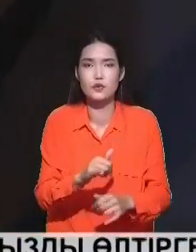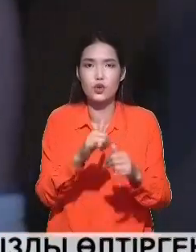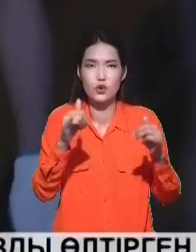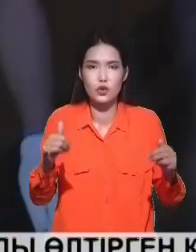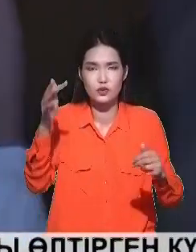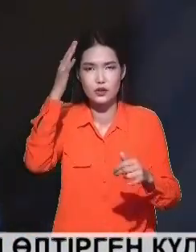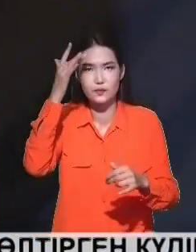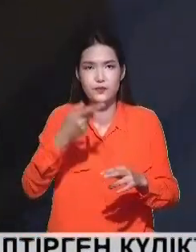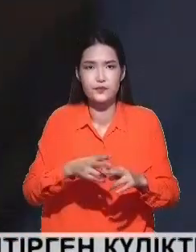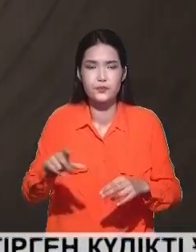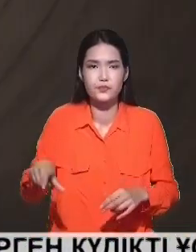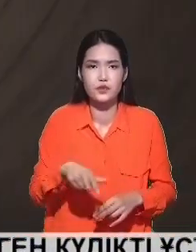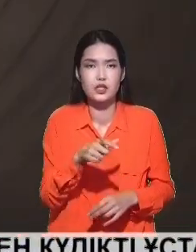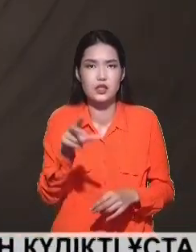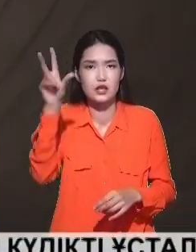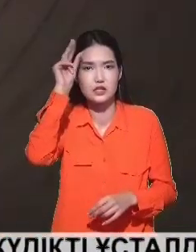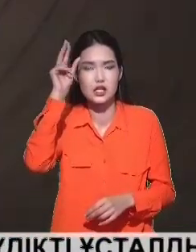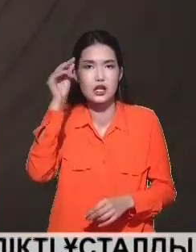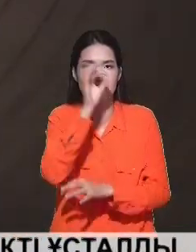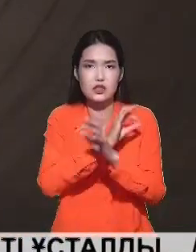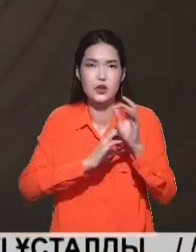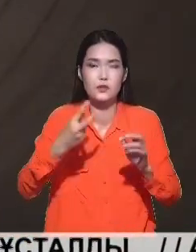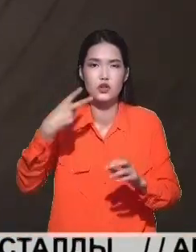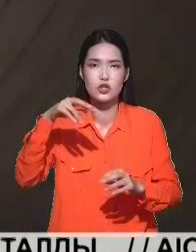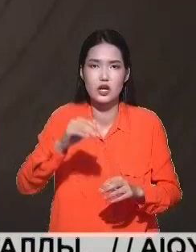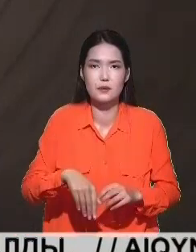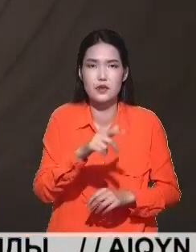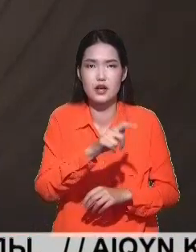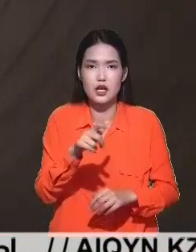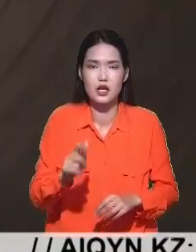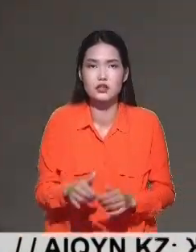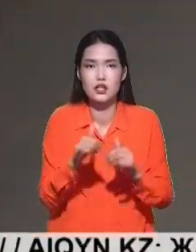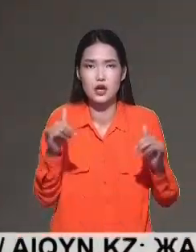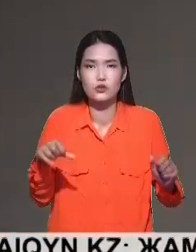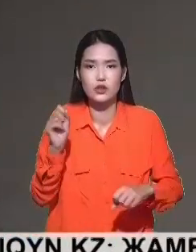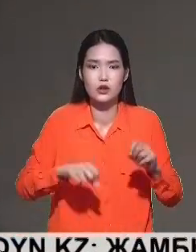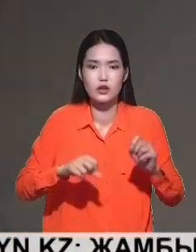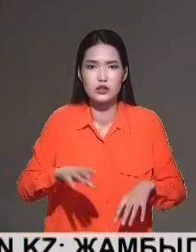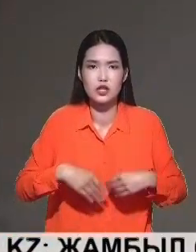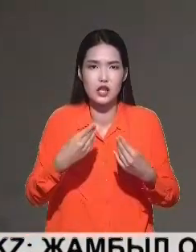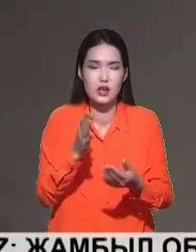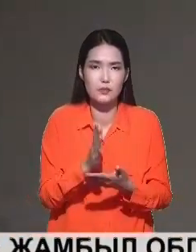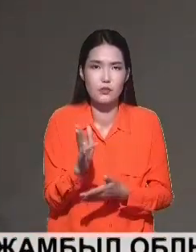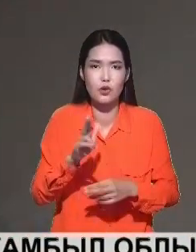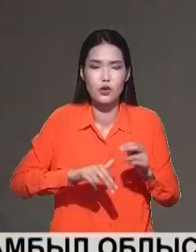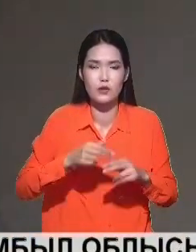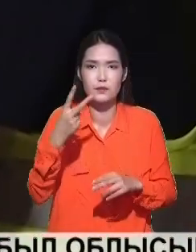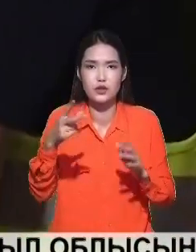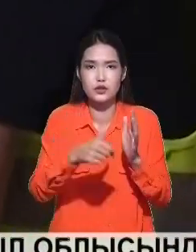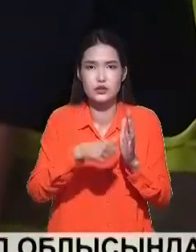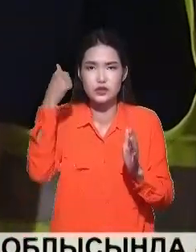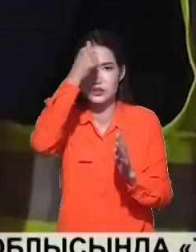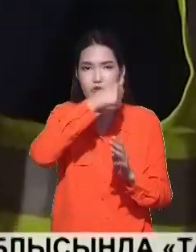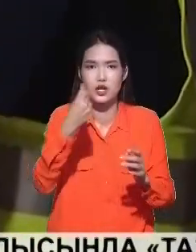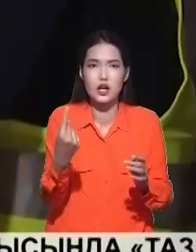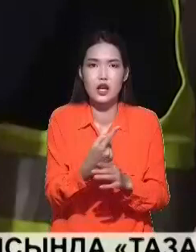көзделген. Бұл жолаушылар санын тәулігіне 20 мыңға адамға дейін арттыруға мүмкіндік береді. Құрылыс 2026